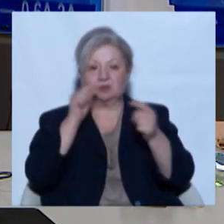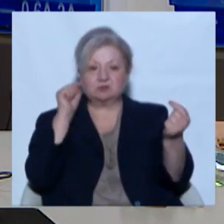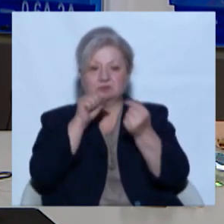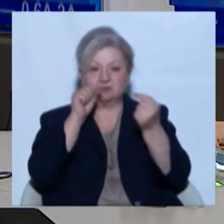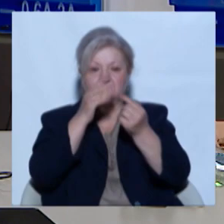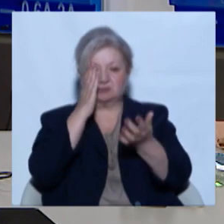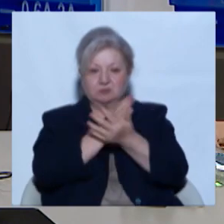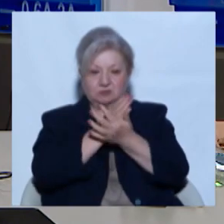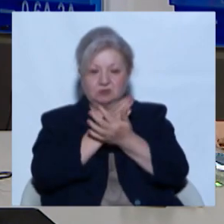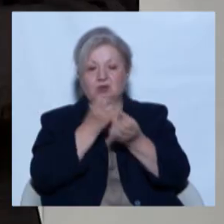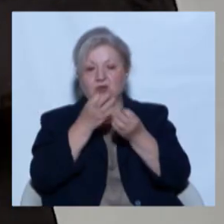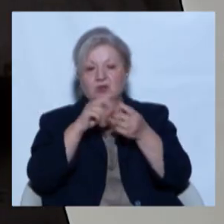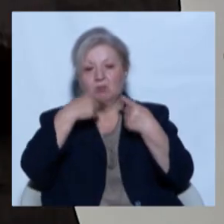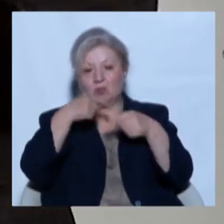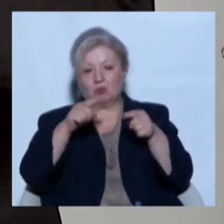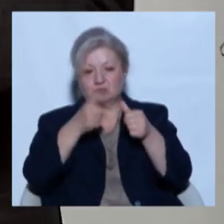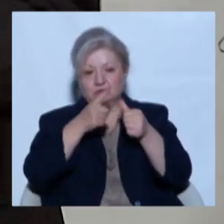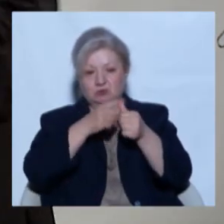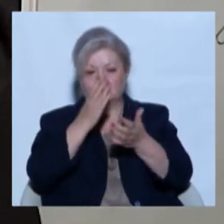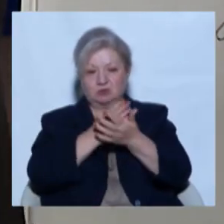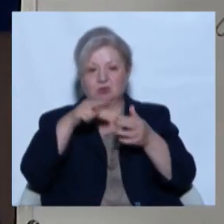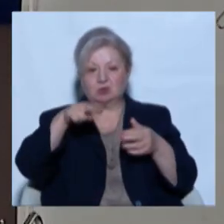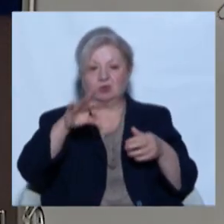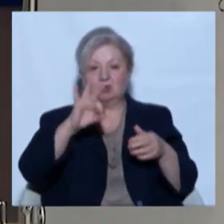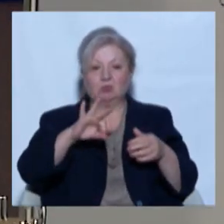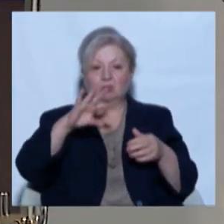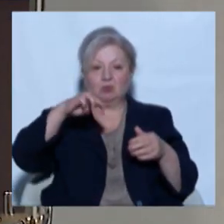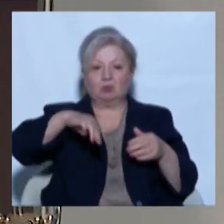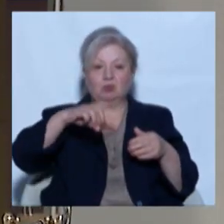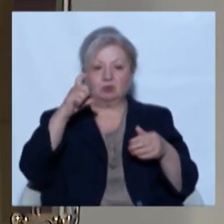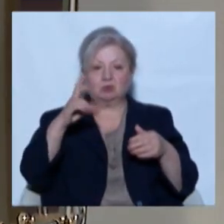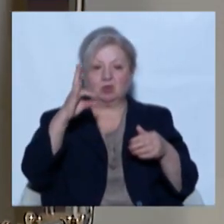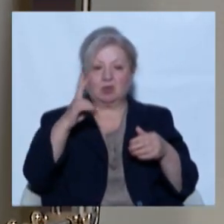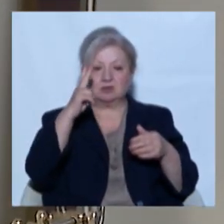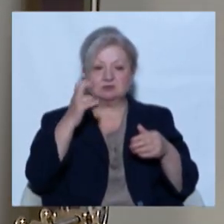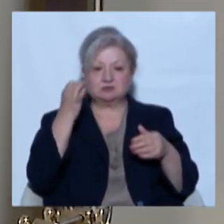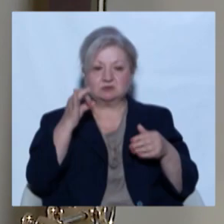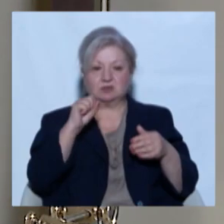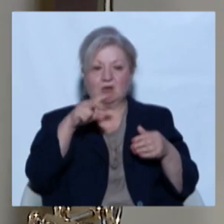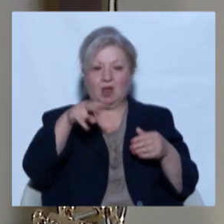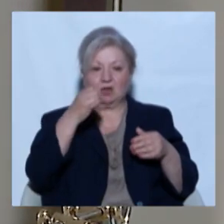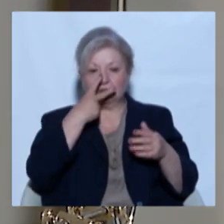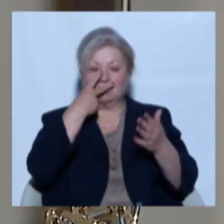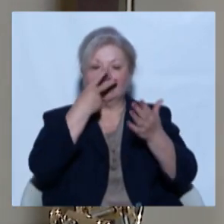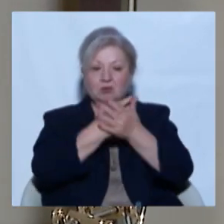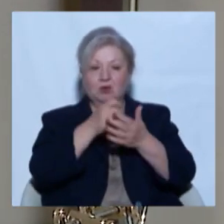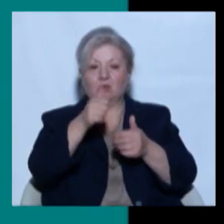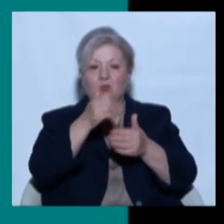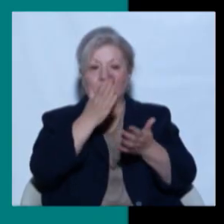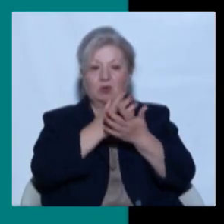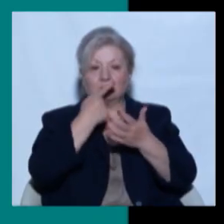კიდევ პოტენციომეტს, ანუ ის ცვლის პოტენციალს, ძაბის პოტენციალს. შევხედოთ, როგორ არის კვების წყარო